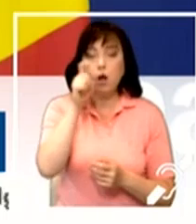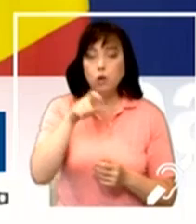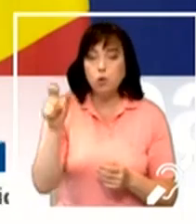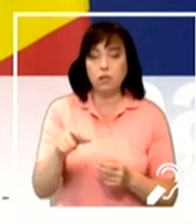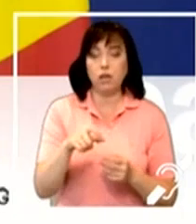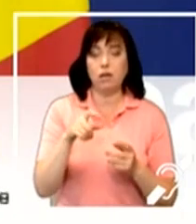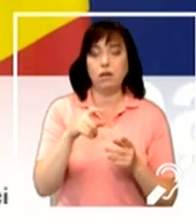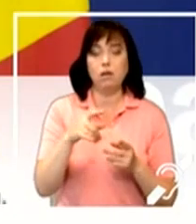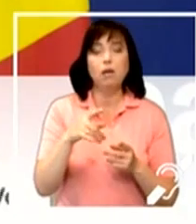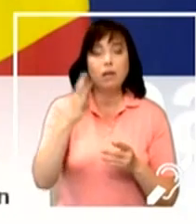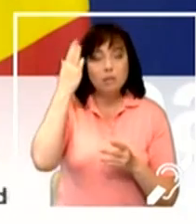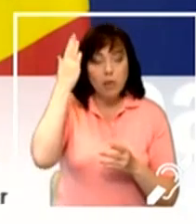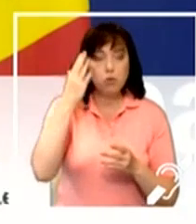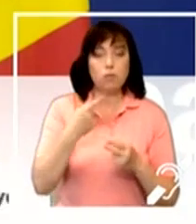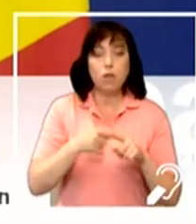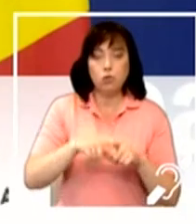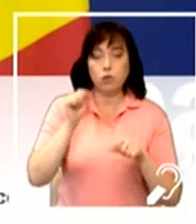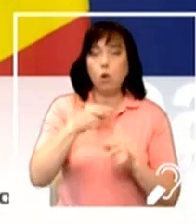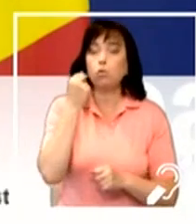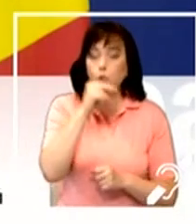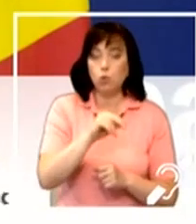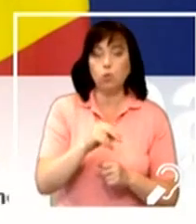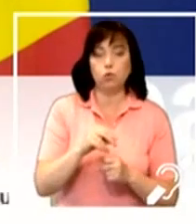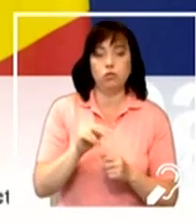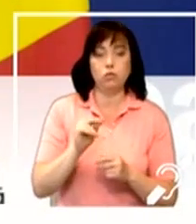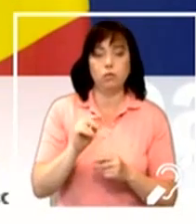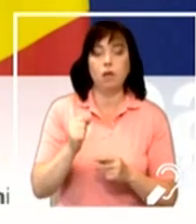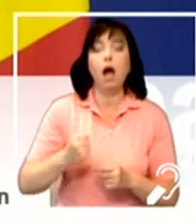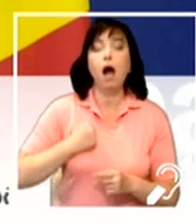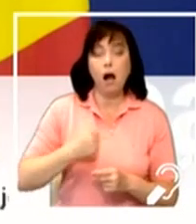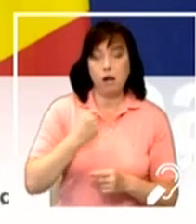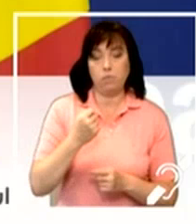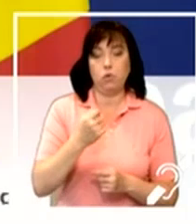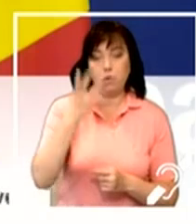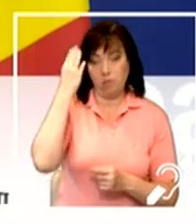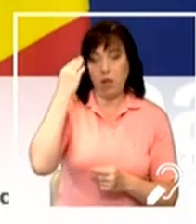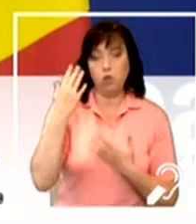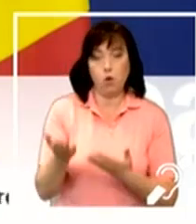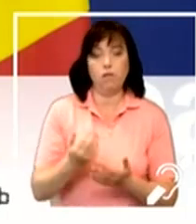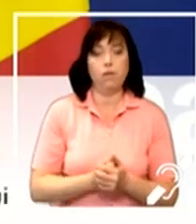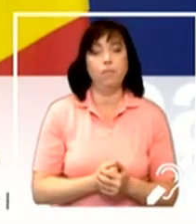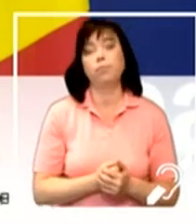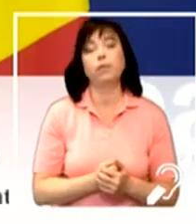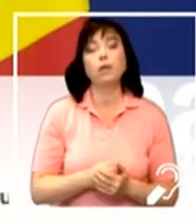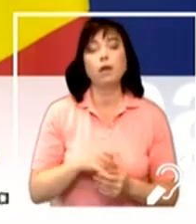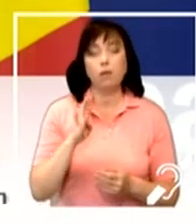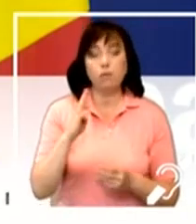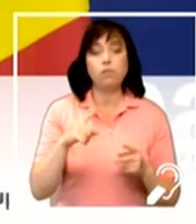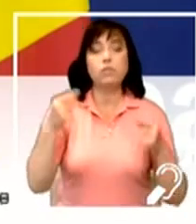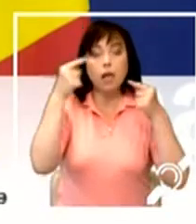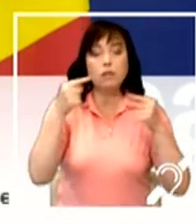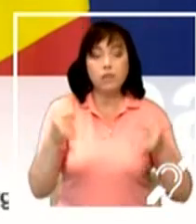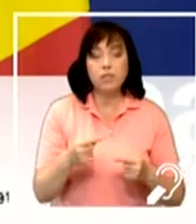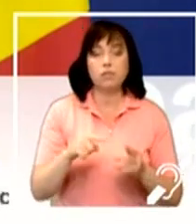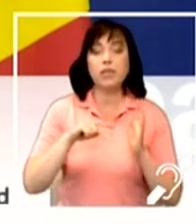în România, pentru a moderniza structurile Armatei Naționale din Republica Moldova, în conformitate